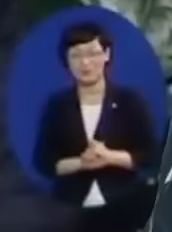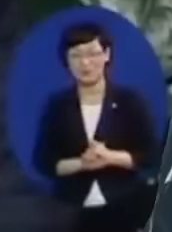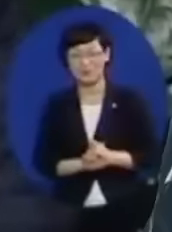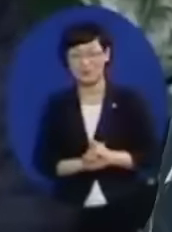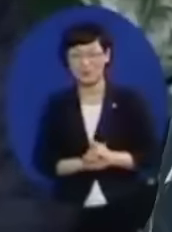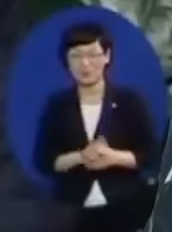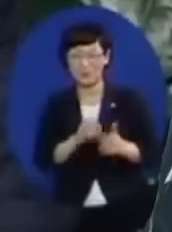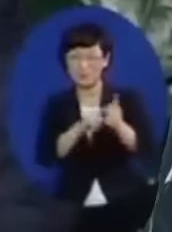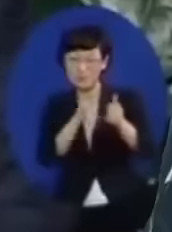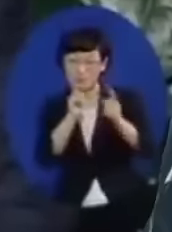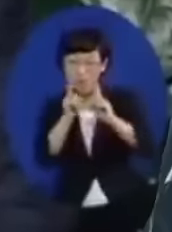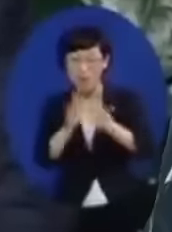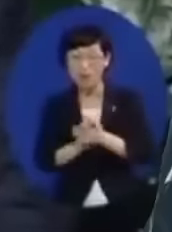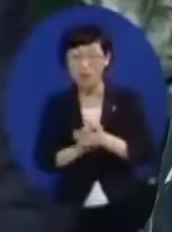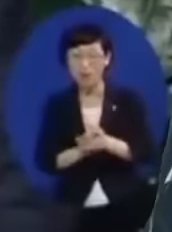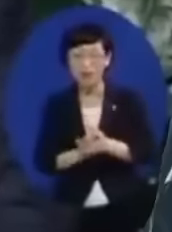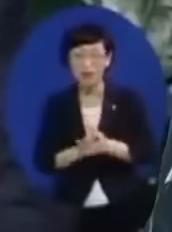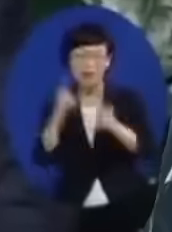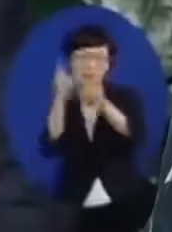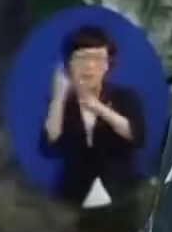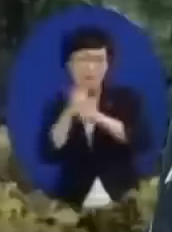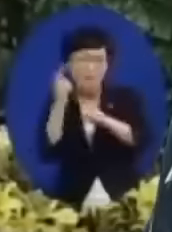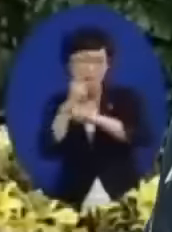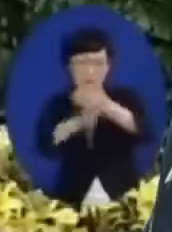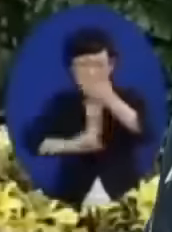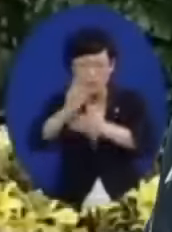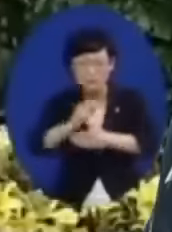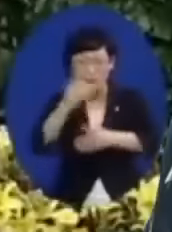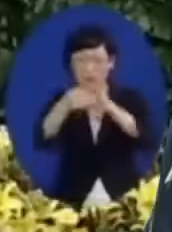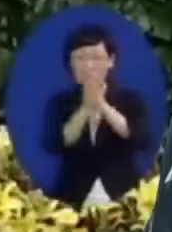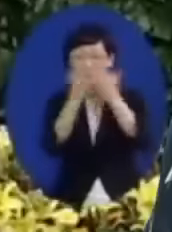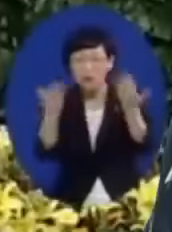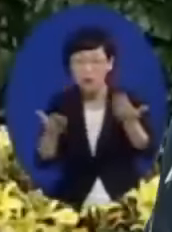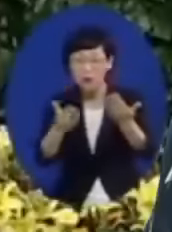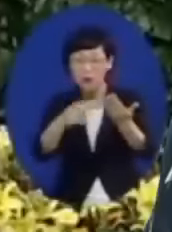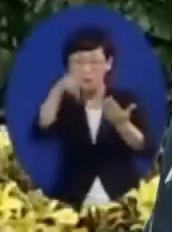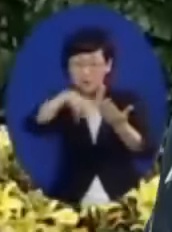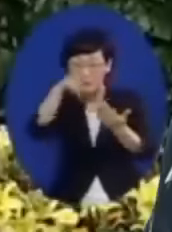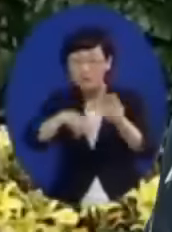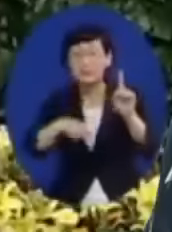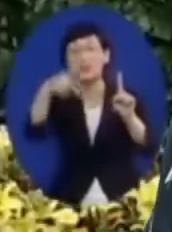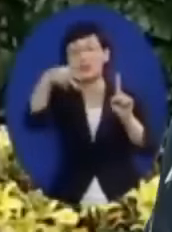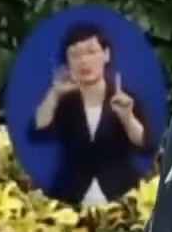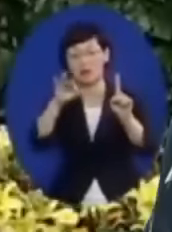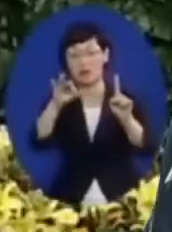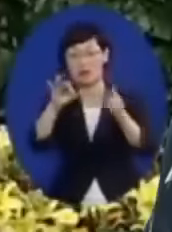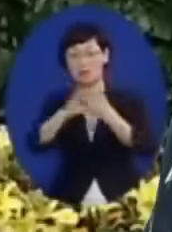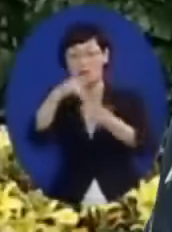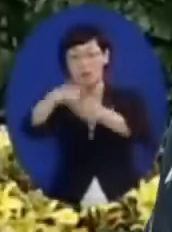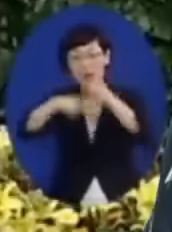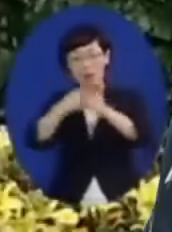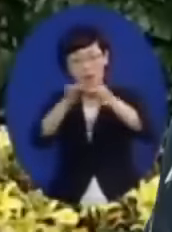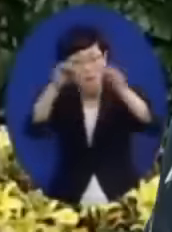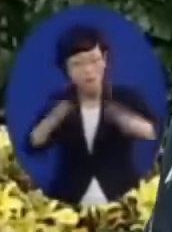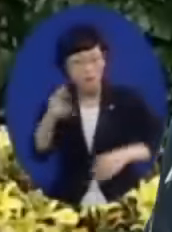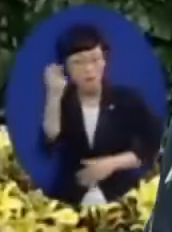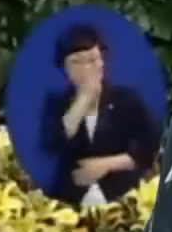그는 이렇게 말합니다. 매일 아침 성경을 한 장씩 읽으면 2년 안에 똑똑하게